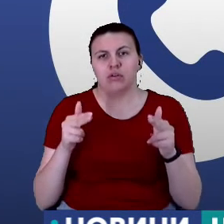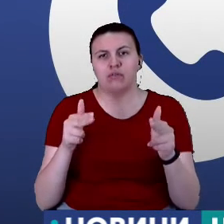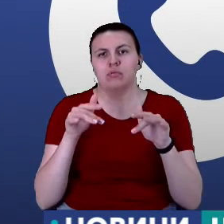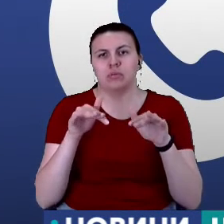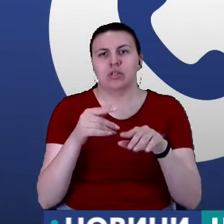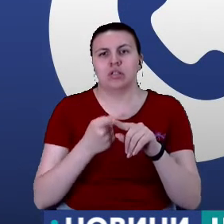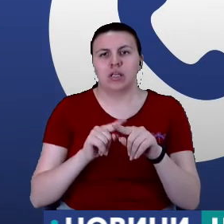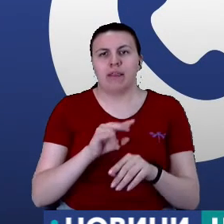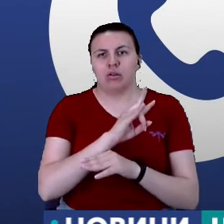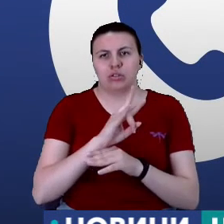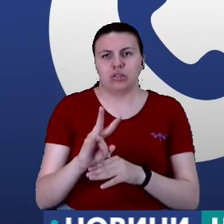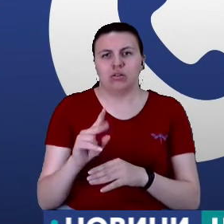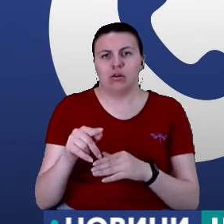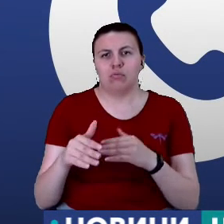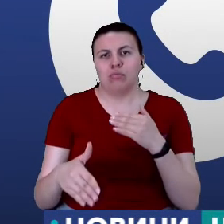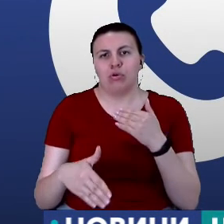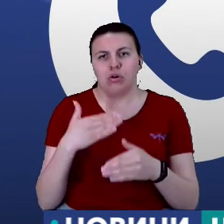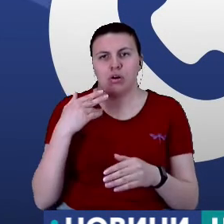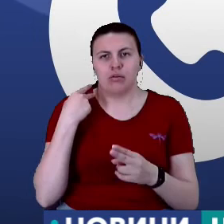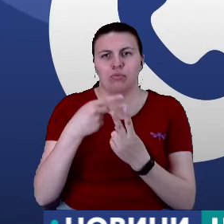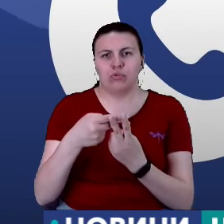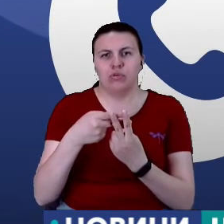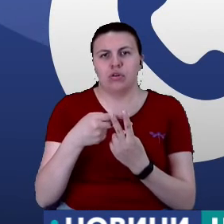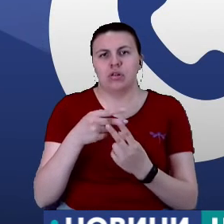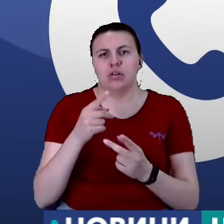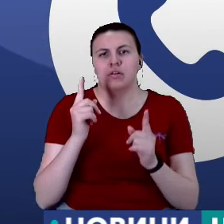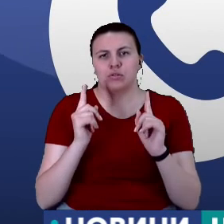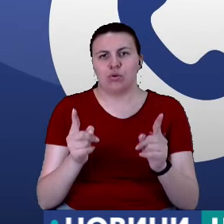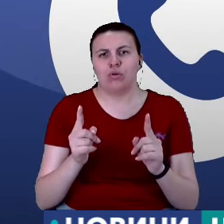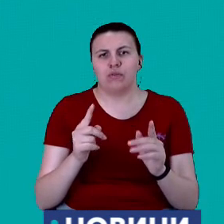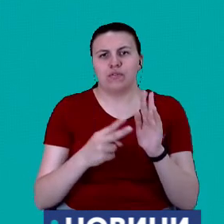статті передбачає покарання у вигляді позбавлення волі строком від 7 до 12 років.